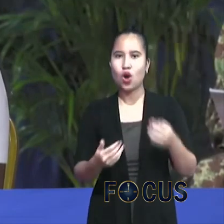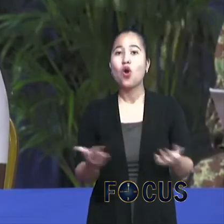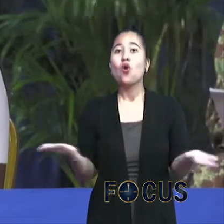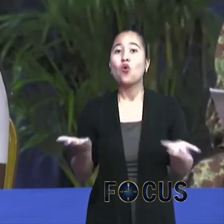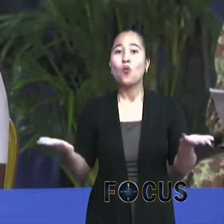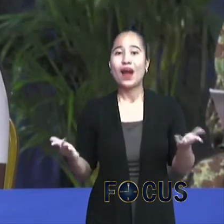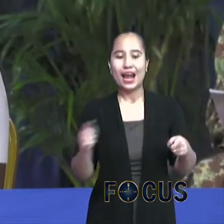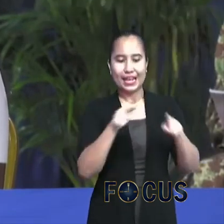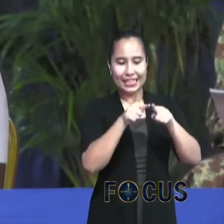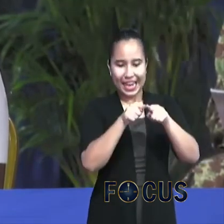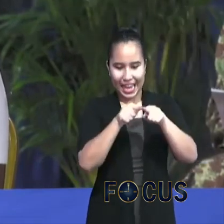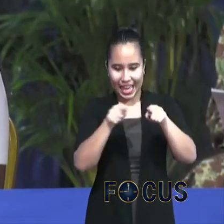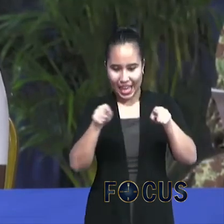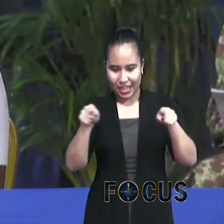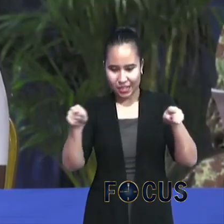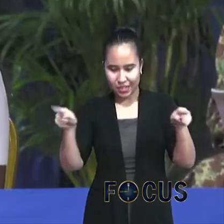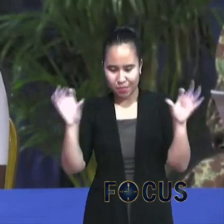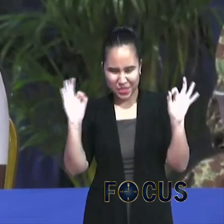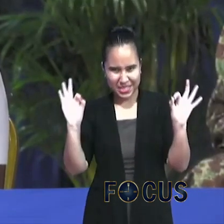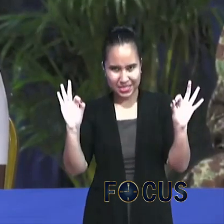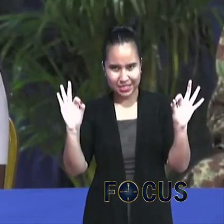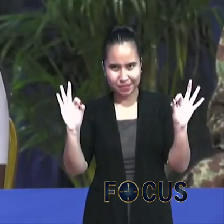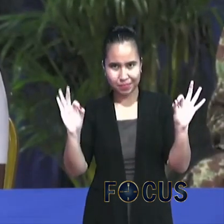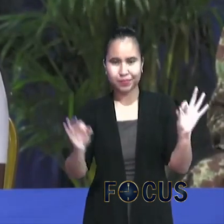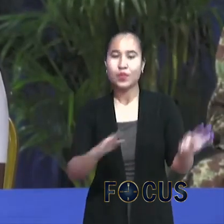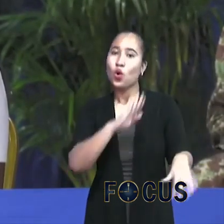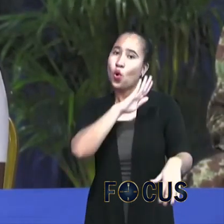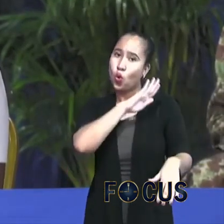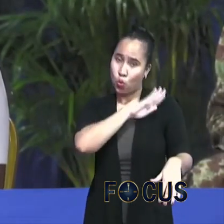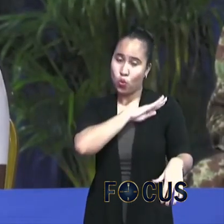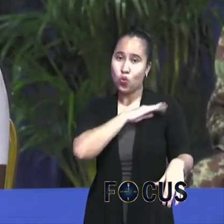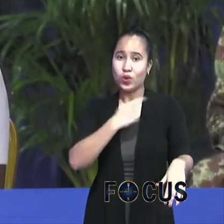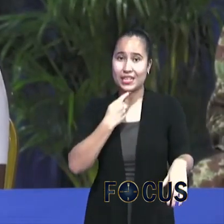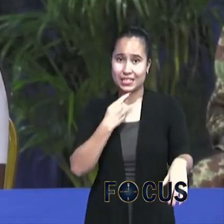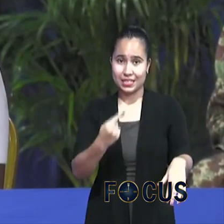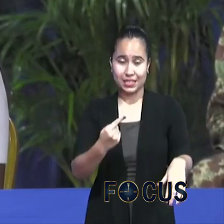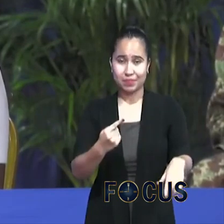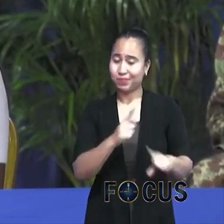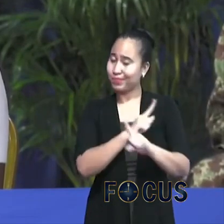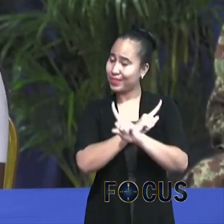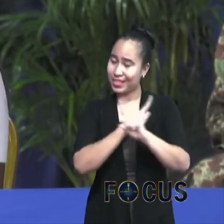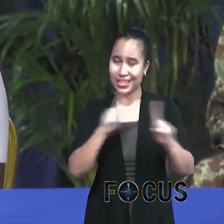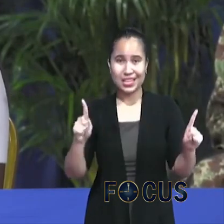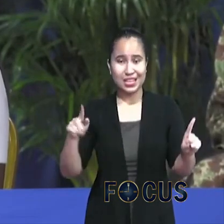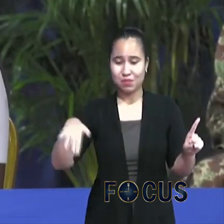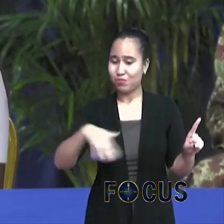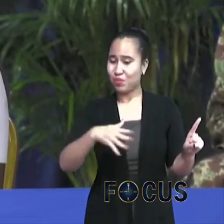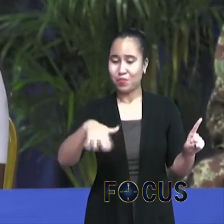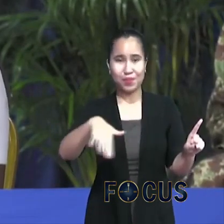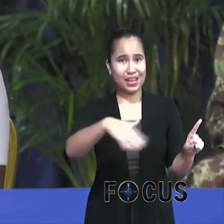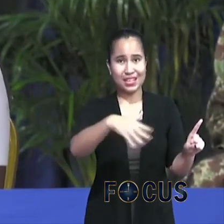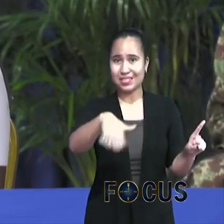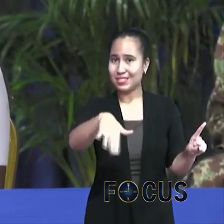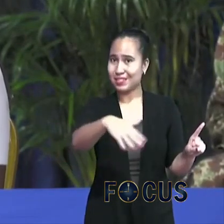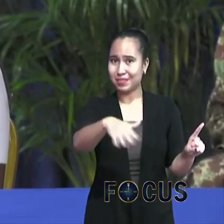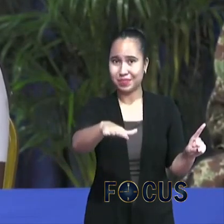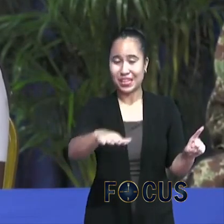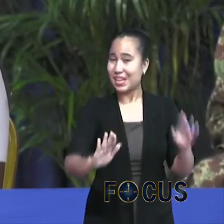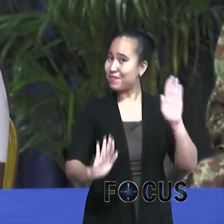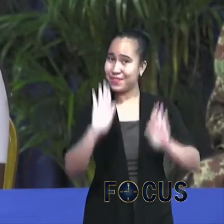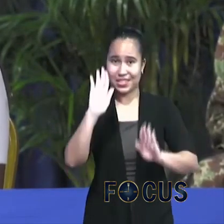is. En er is dus ook aangegeven dat er geen bewegingen mogen plaatsvinden, dus geen